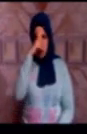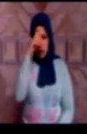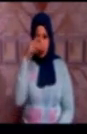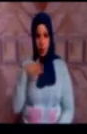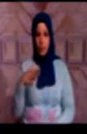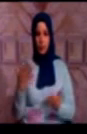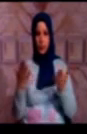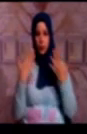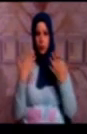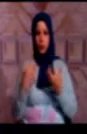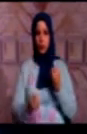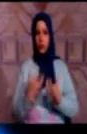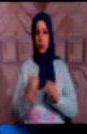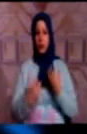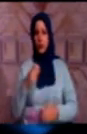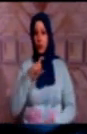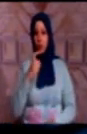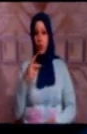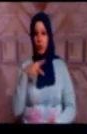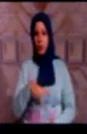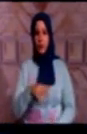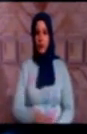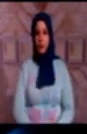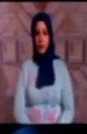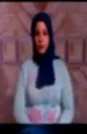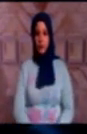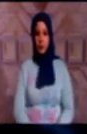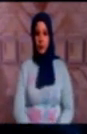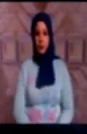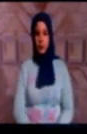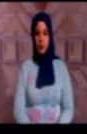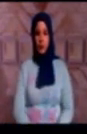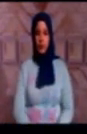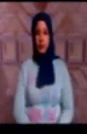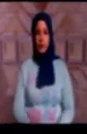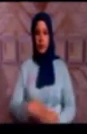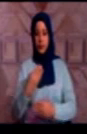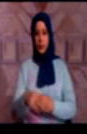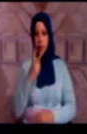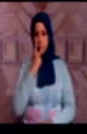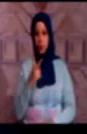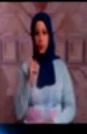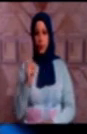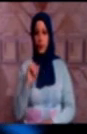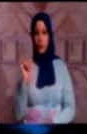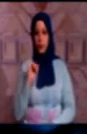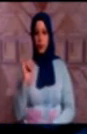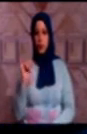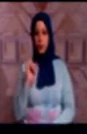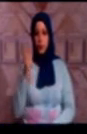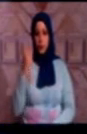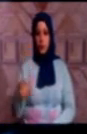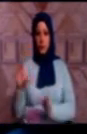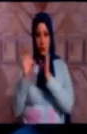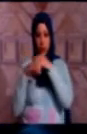الاسخن في شهر 8 بعد الاطلاع طبعا مع الجهات المعنيه وهى الارصاد